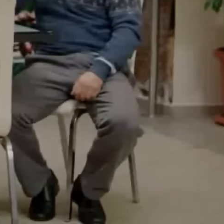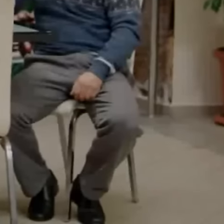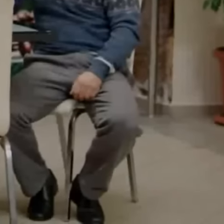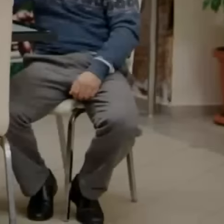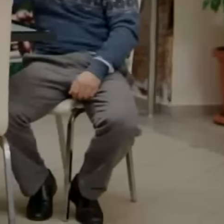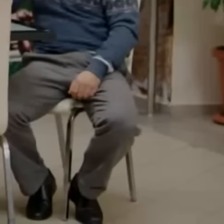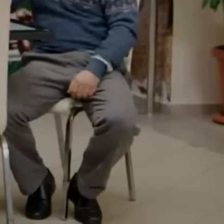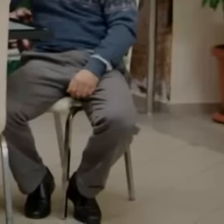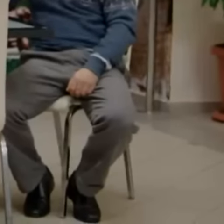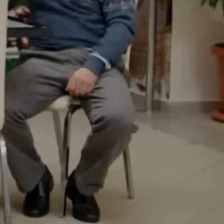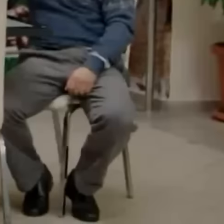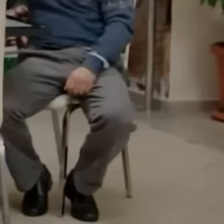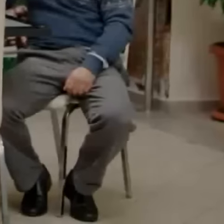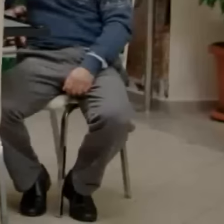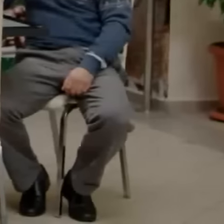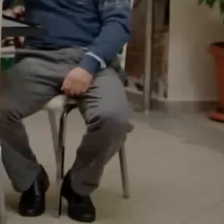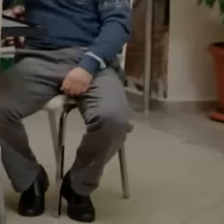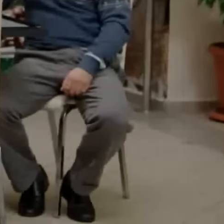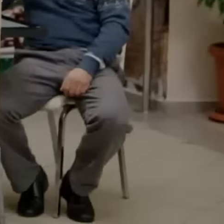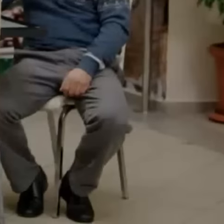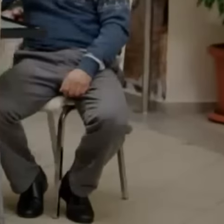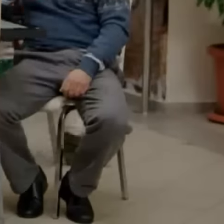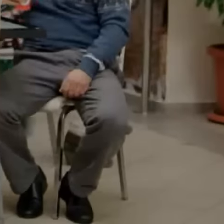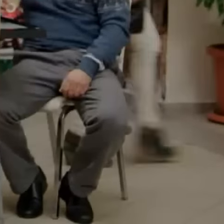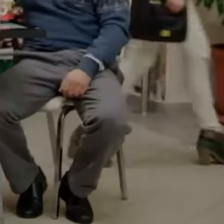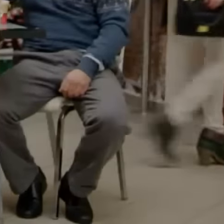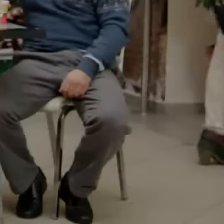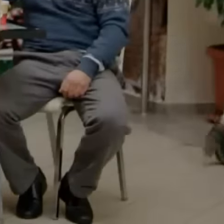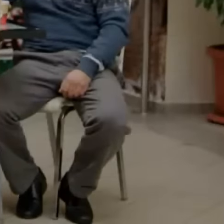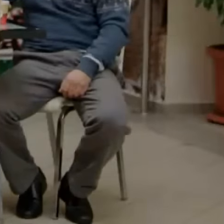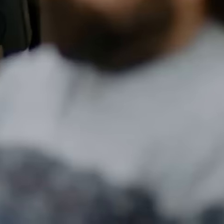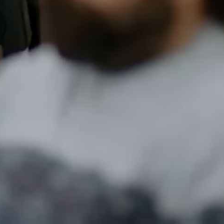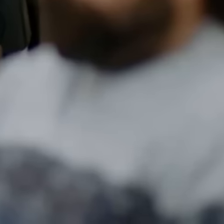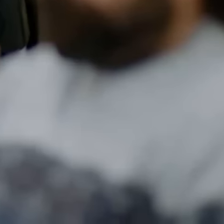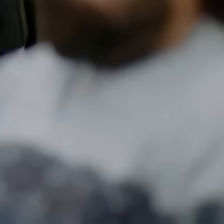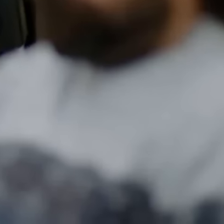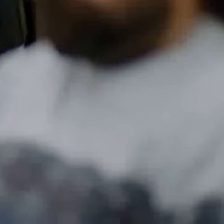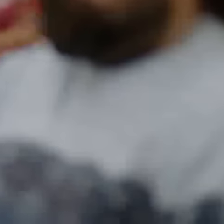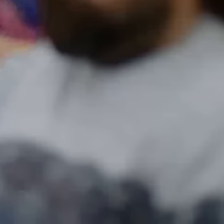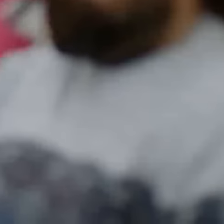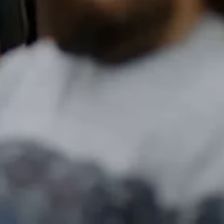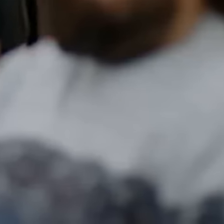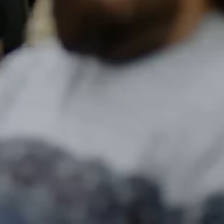Edip elini yanağına koymuş, sırıtarak düşünüyor. Haluk masada dalgın çayını içmeye devam ediyor.